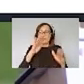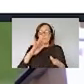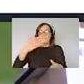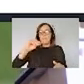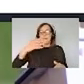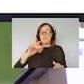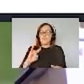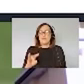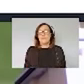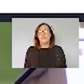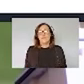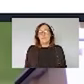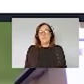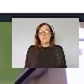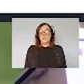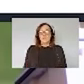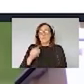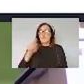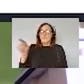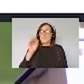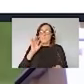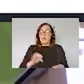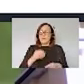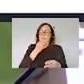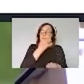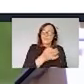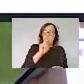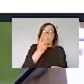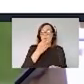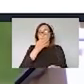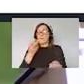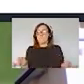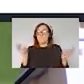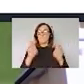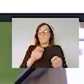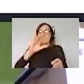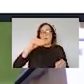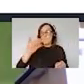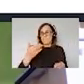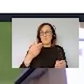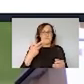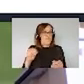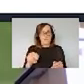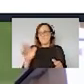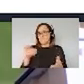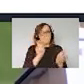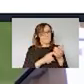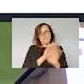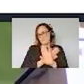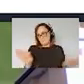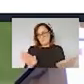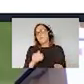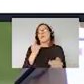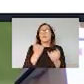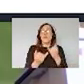pojawiają różne memy. I to już od Państwa zależy, czy pomiędzy pytaniem jednym a drugim ma się pojawić mem, czy nie. Jak nie, to nie włączamy tego. I